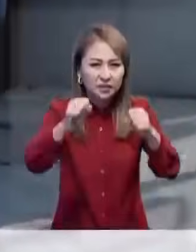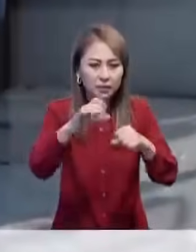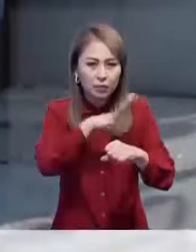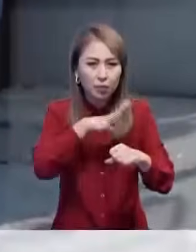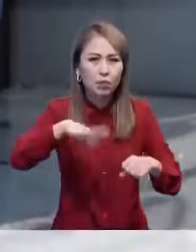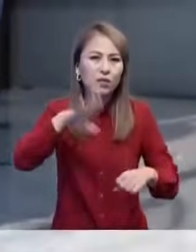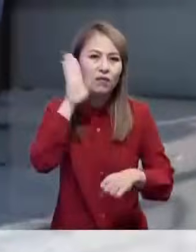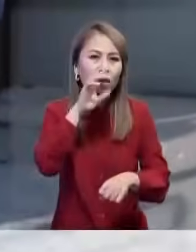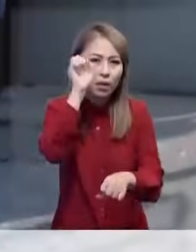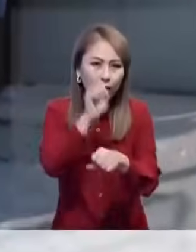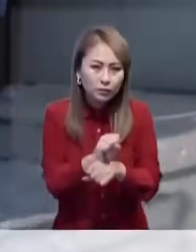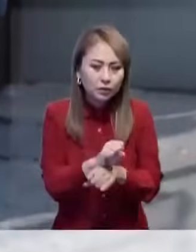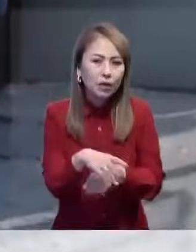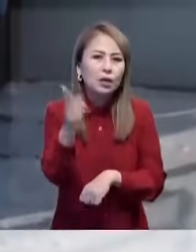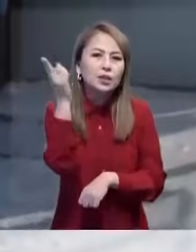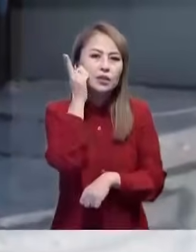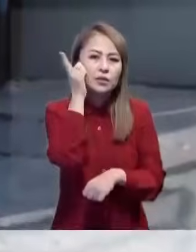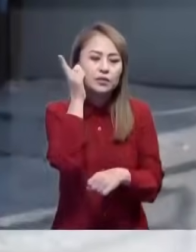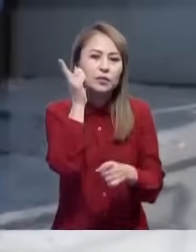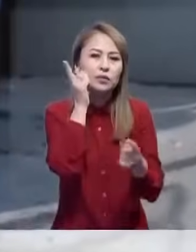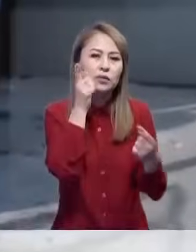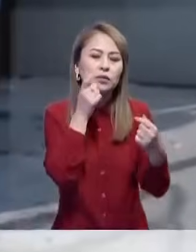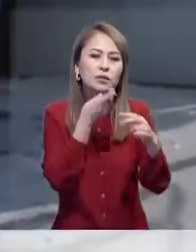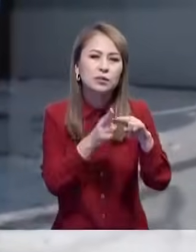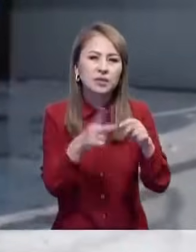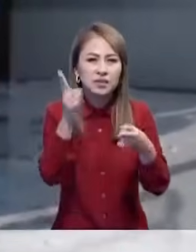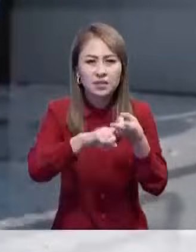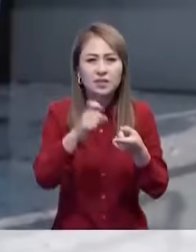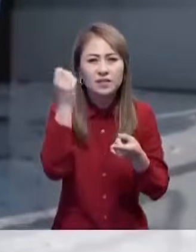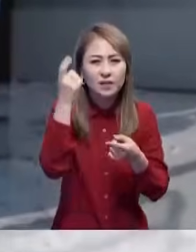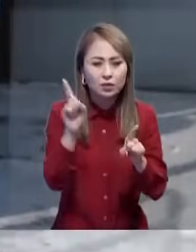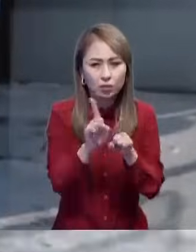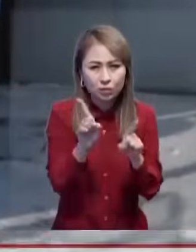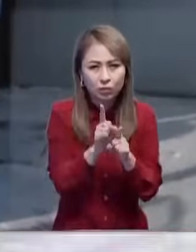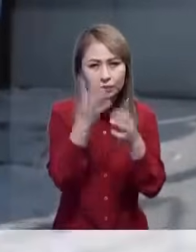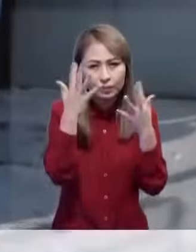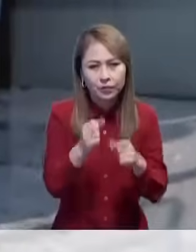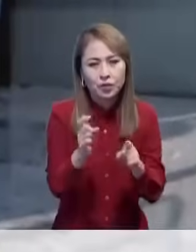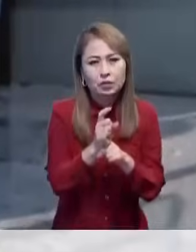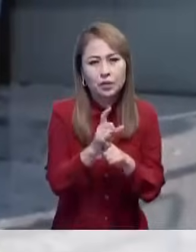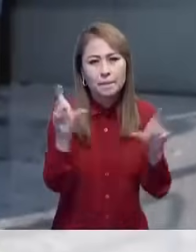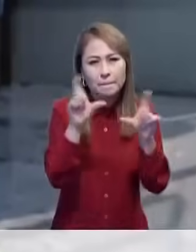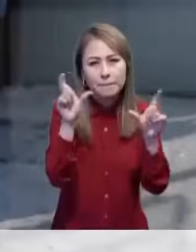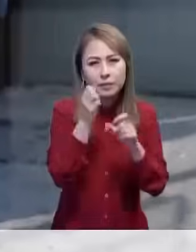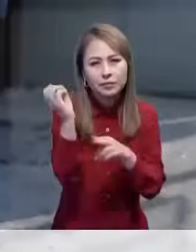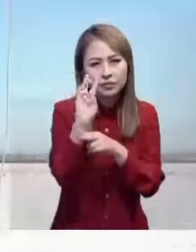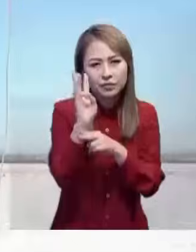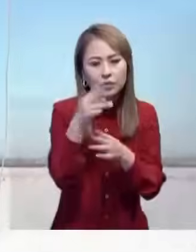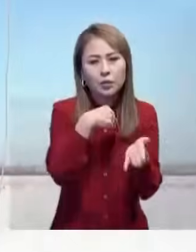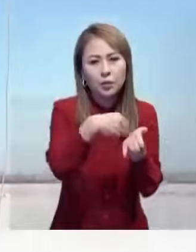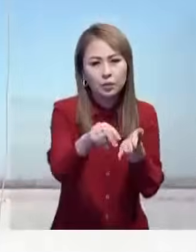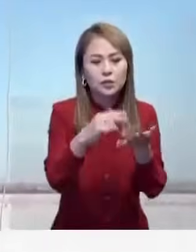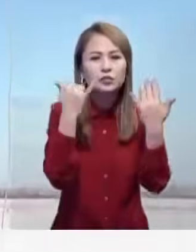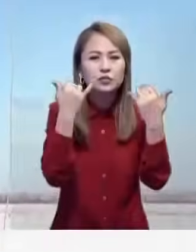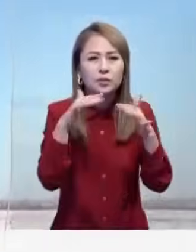нәрі тоқтап, телефон байланысы жоғалып кетті. Бүгін әйтеуір ақырындап су беріле бастады. Қараңғыда отырмайық деп дүкеннен шам сатып алдым.